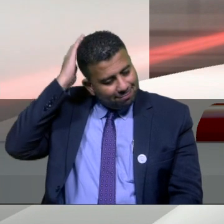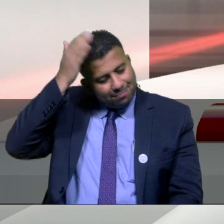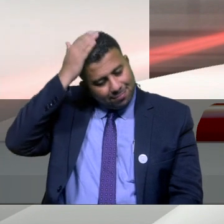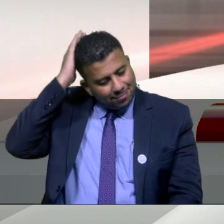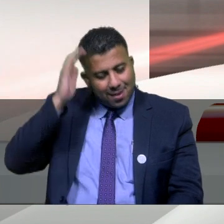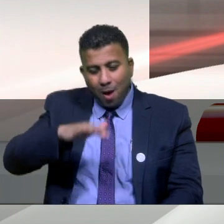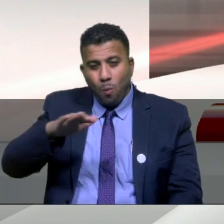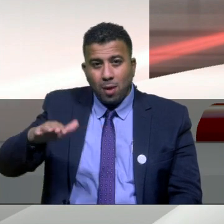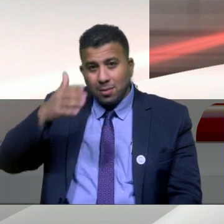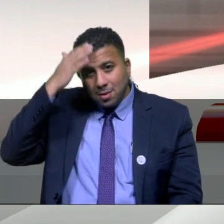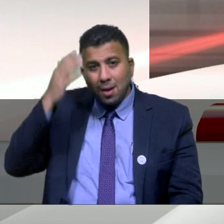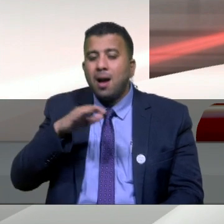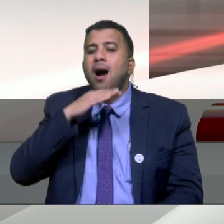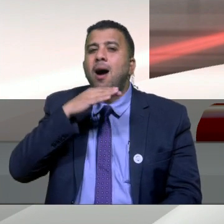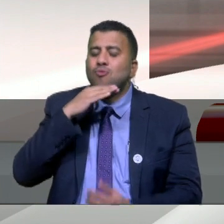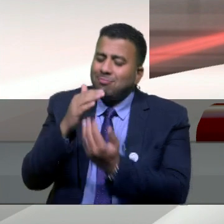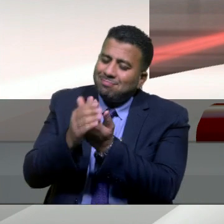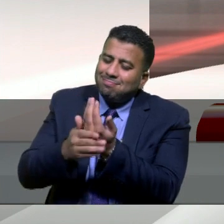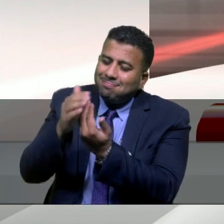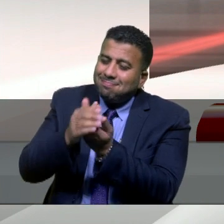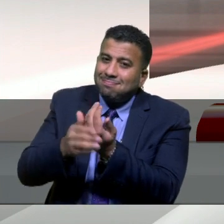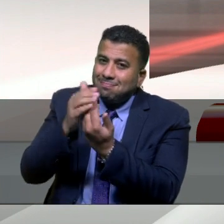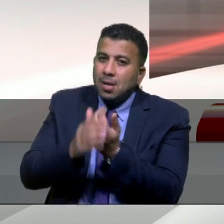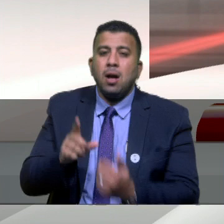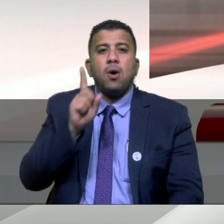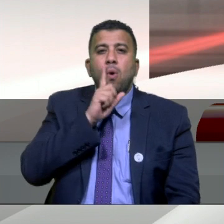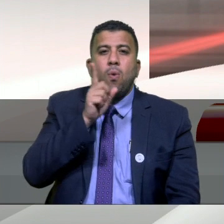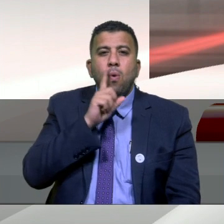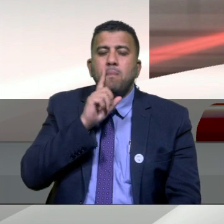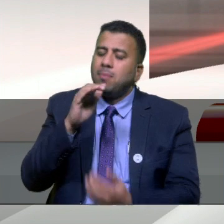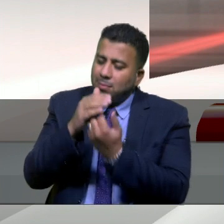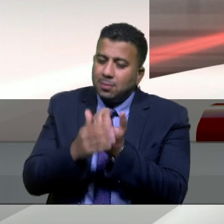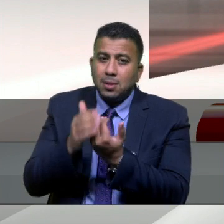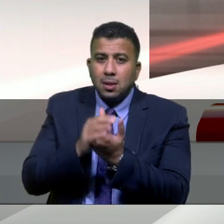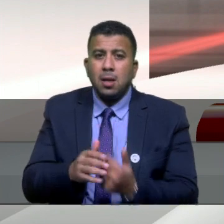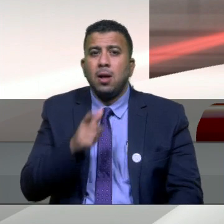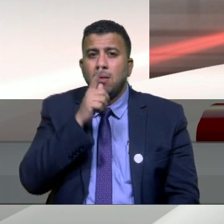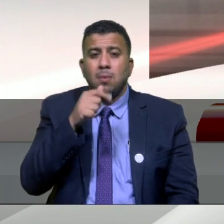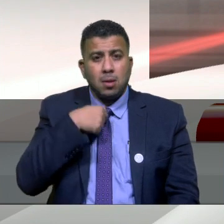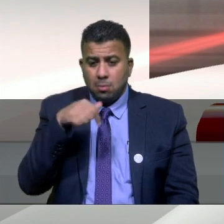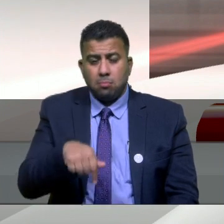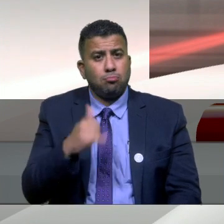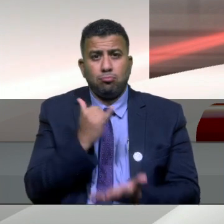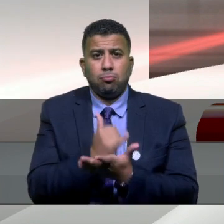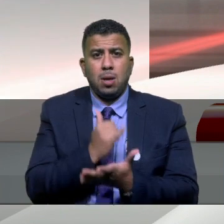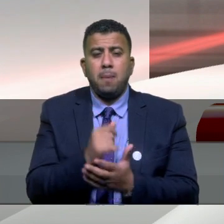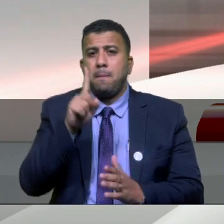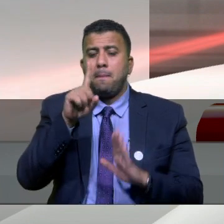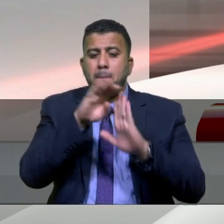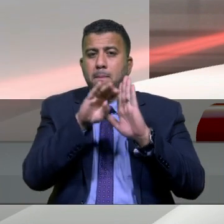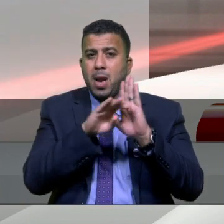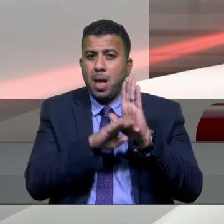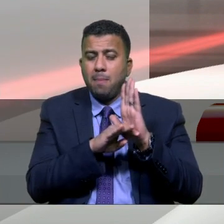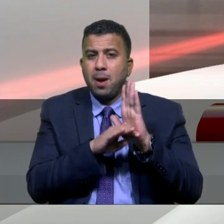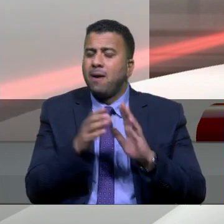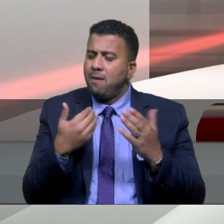طيبة حنان أبوي أو أم حانية. طبعا نحن نعمل الآن أن برنامج